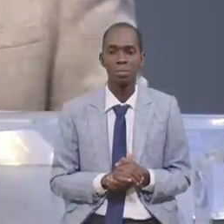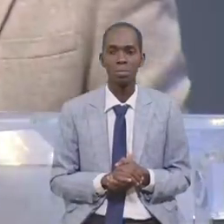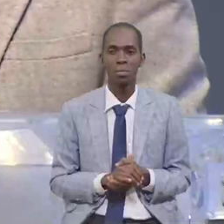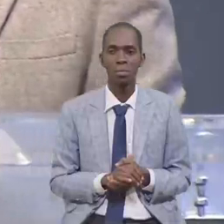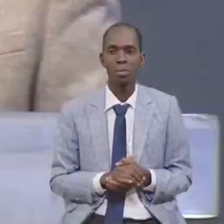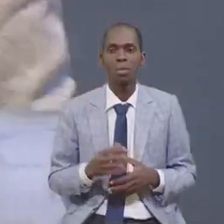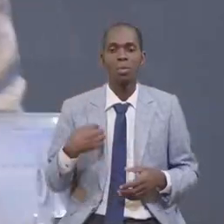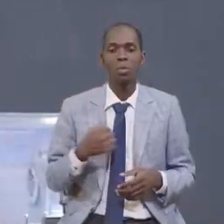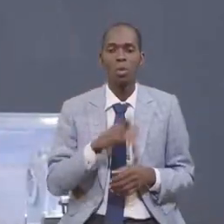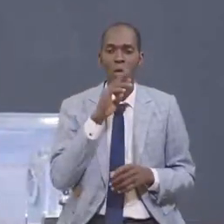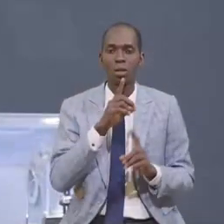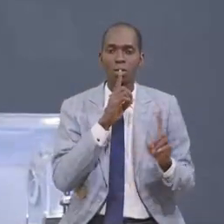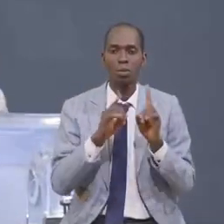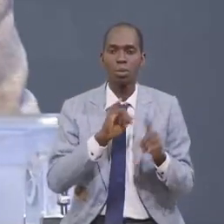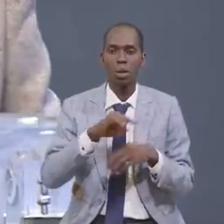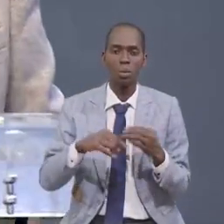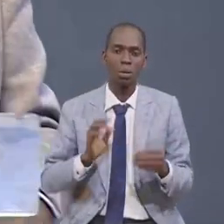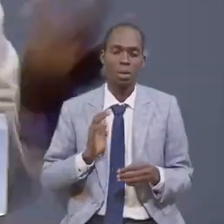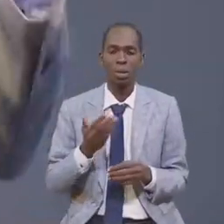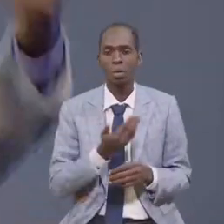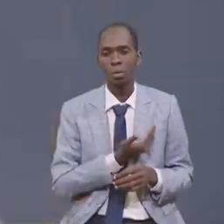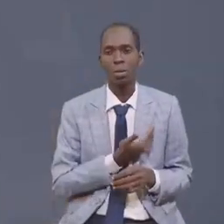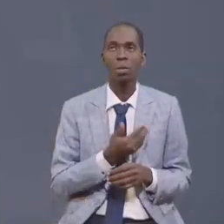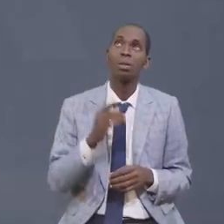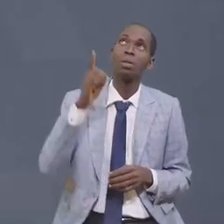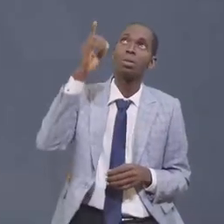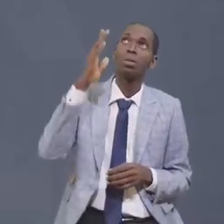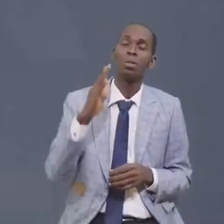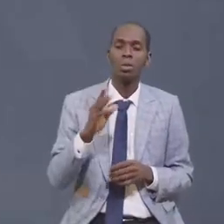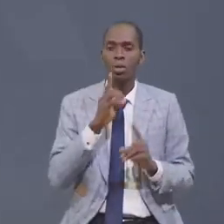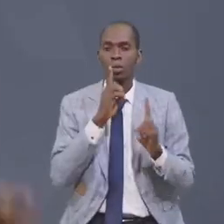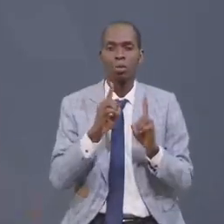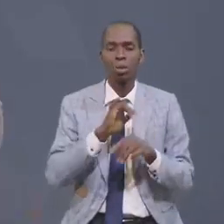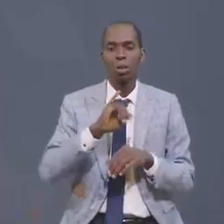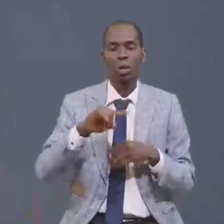Nous parlons de notre Dieu. Nous parlons de notre Créateur.